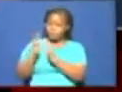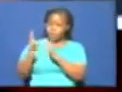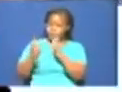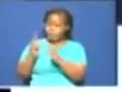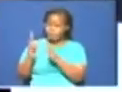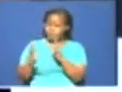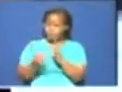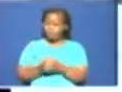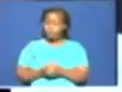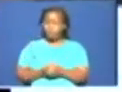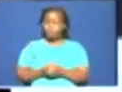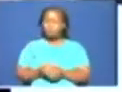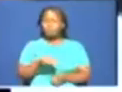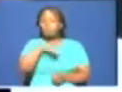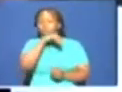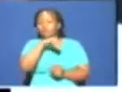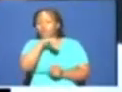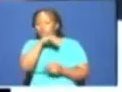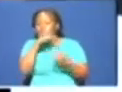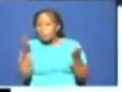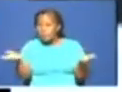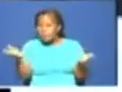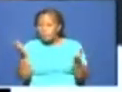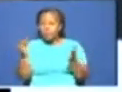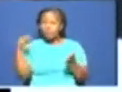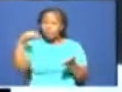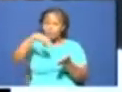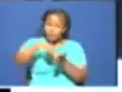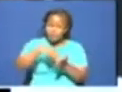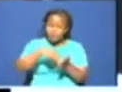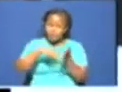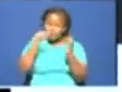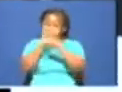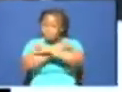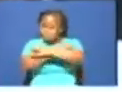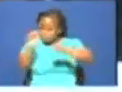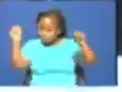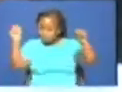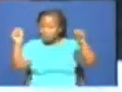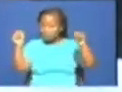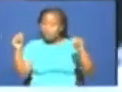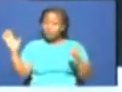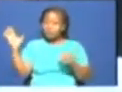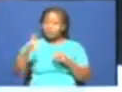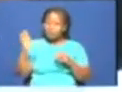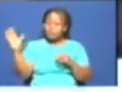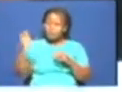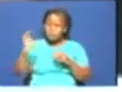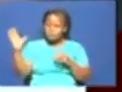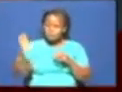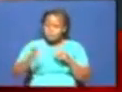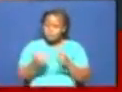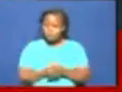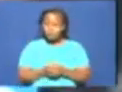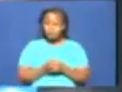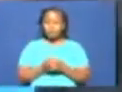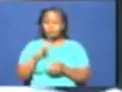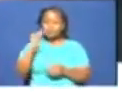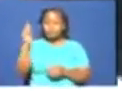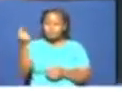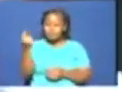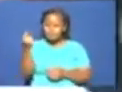baba atakuwa kwa kinyang'anyiro ya kugombea kiti ya rais wa Jamhuri ya Kenya.